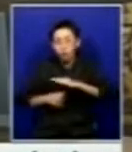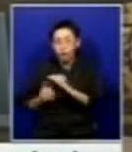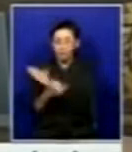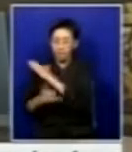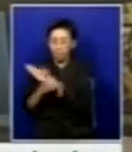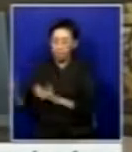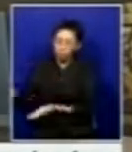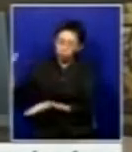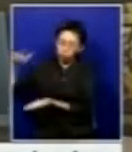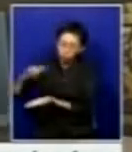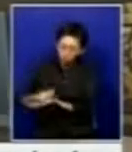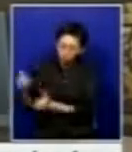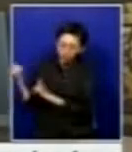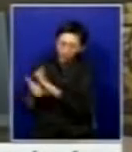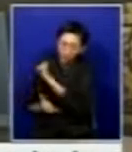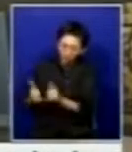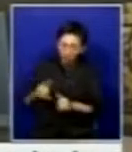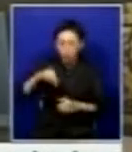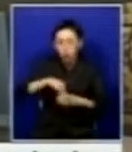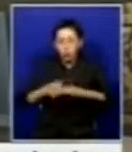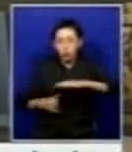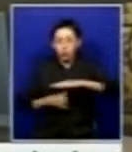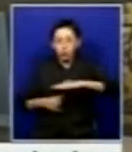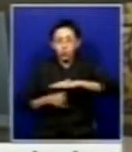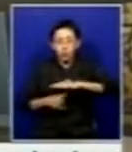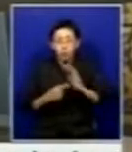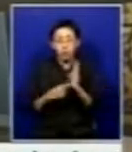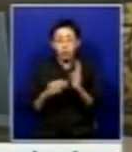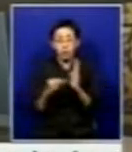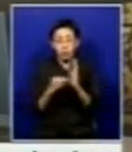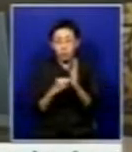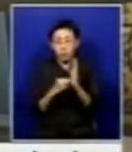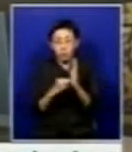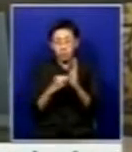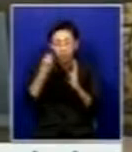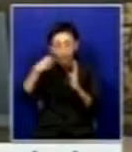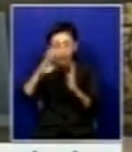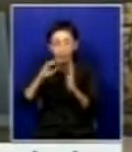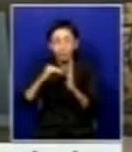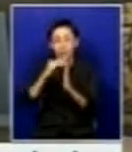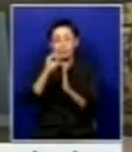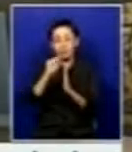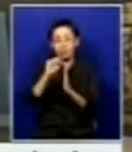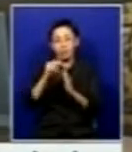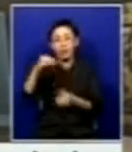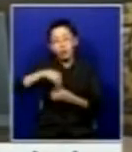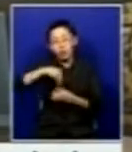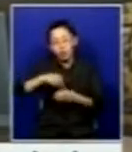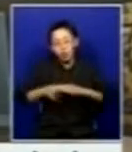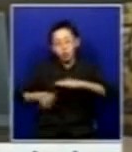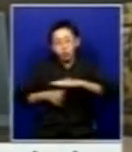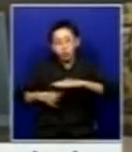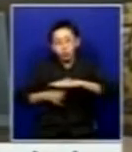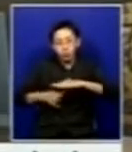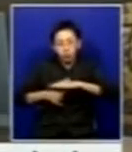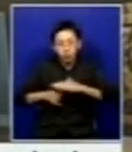างประเทศก็ดีภายในประเทศก็ดีอย่างผู้ที่เดินทางจากกรุงเทพมหานครกลับจังหวัดน่านบ้านผมต้องถูกกักกันตัวอยู่ครับเพราะ